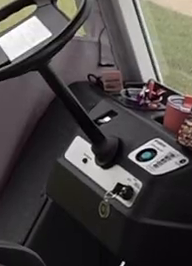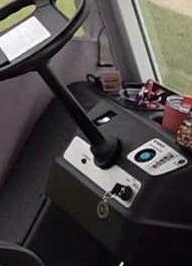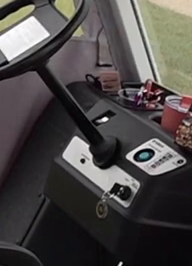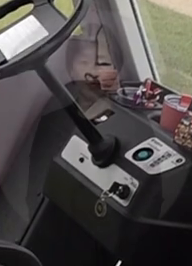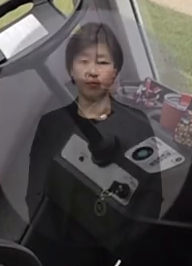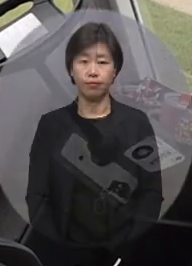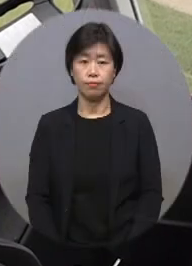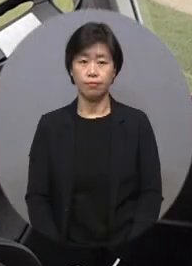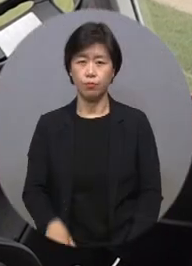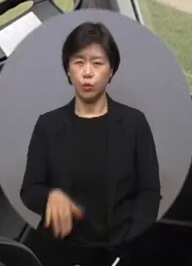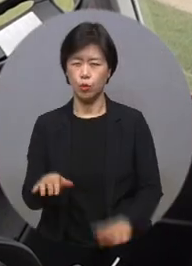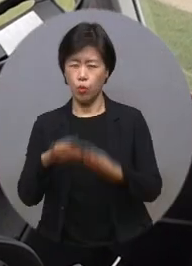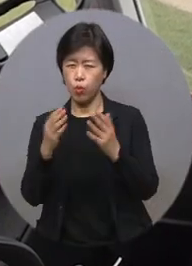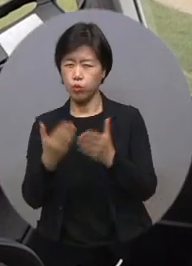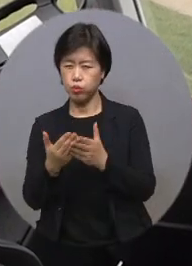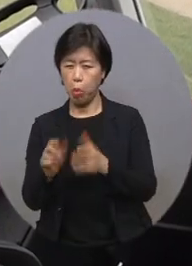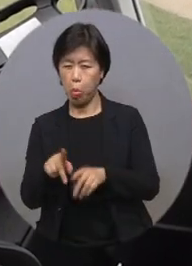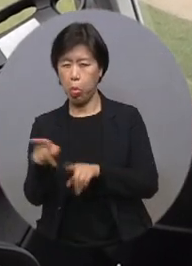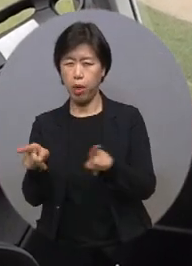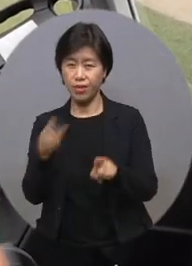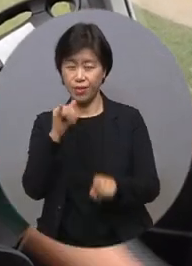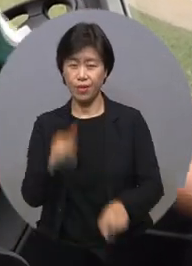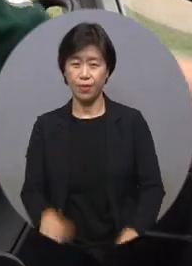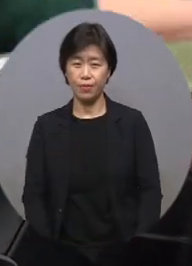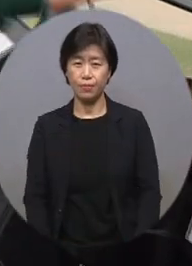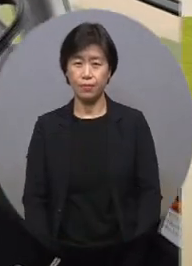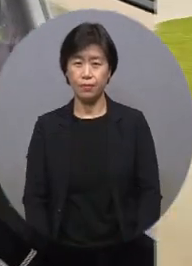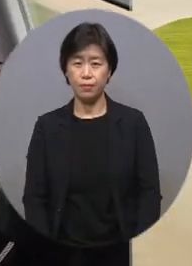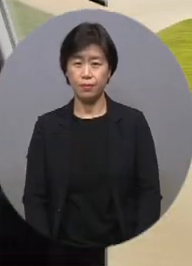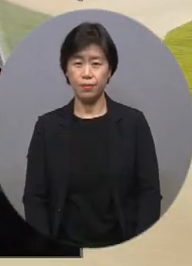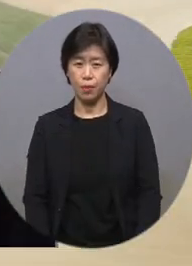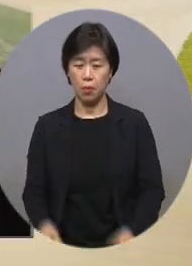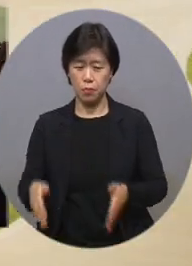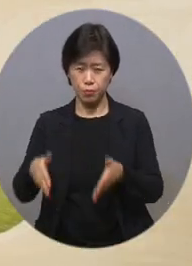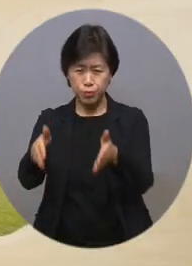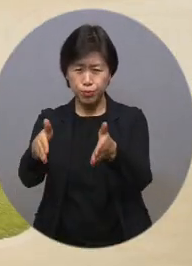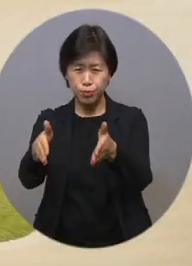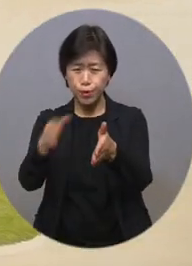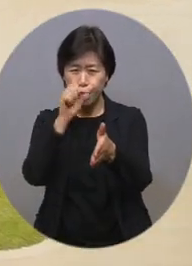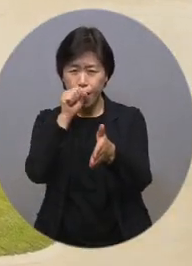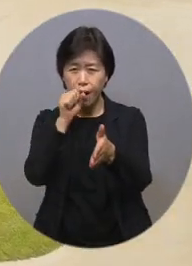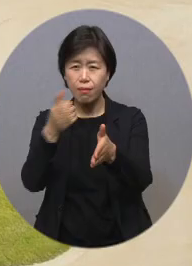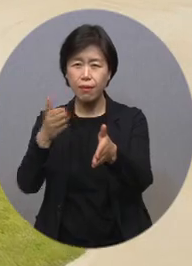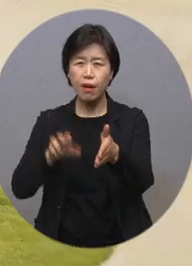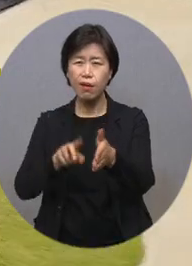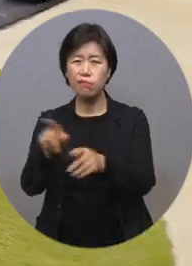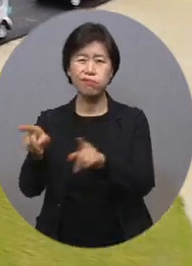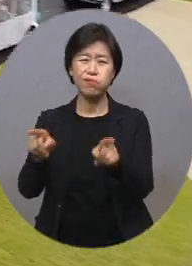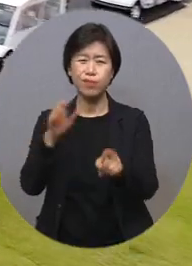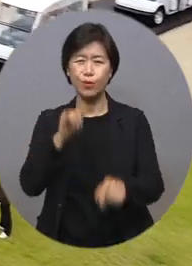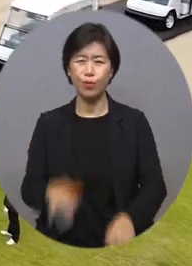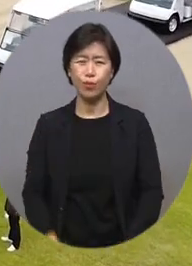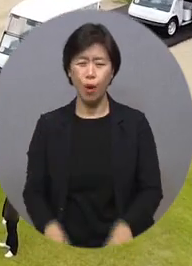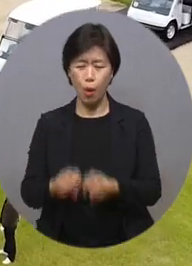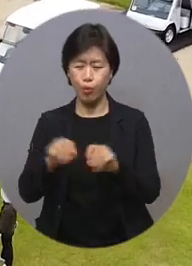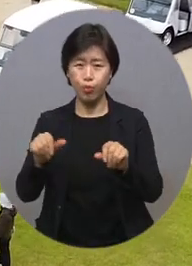우리 모두 지금 갓길로만 하고 있지. 페어웨이는 여긴데 말입니다. 우리 왜 남해홀에서 지고